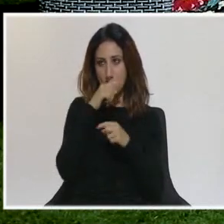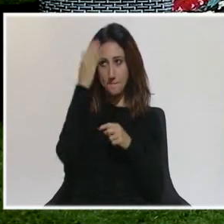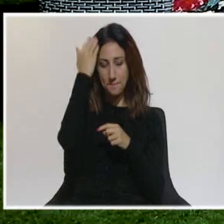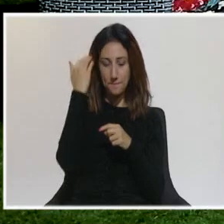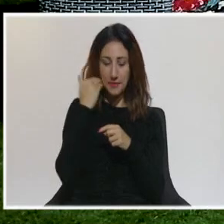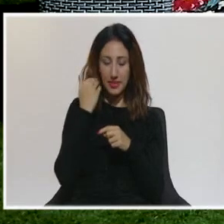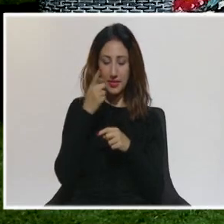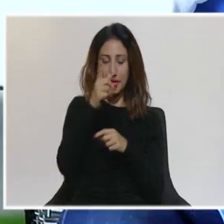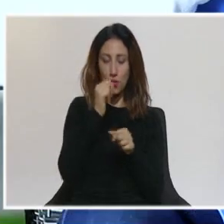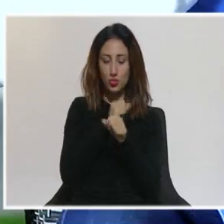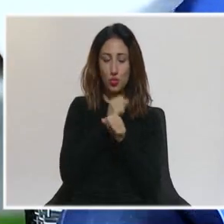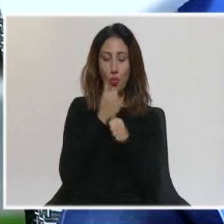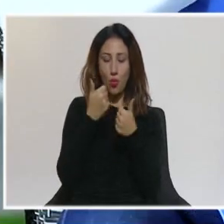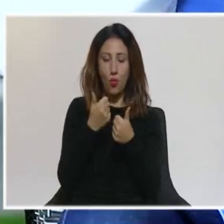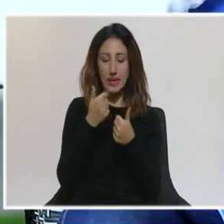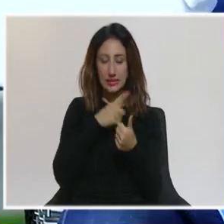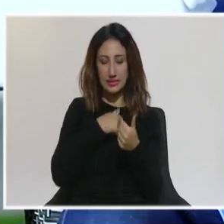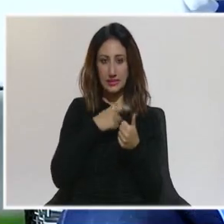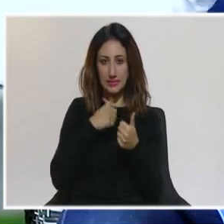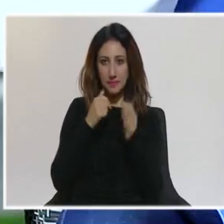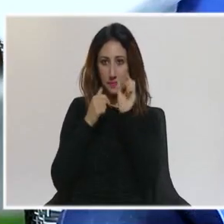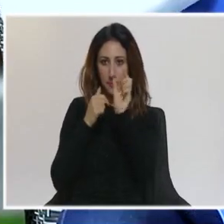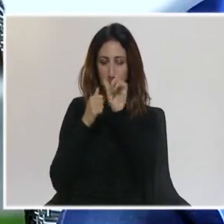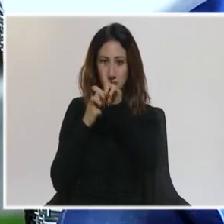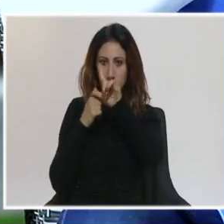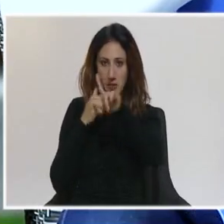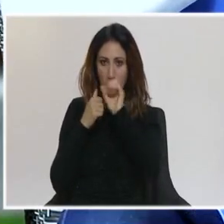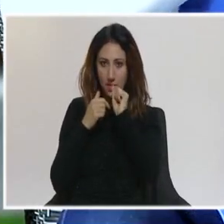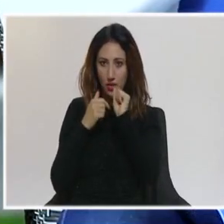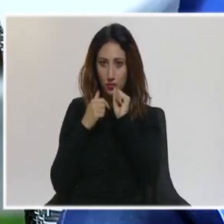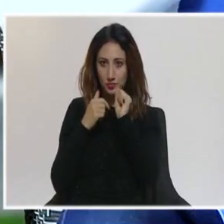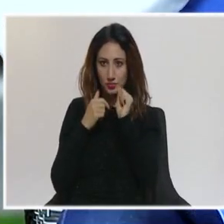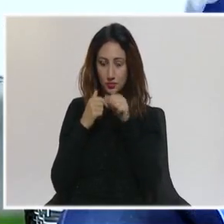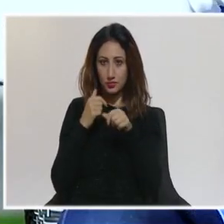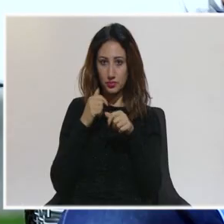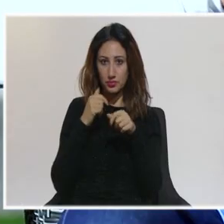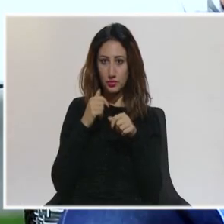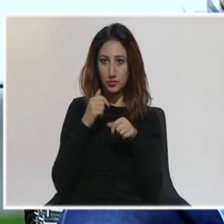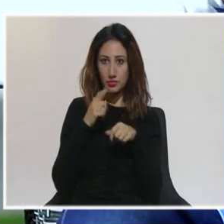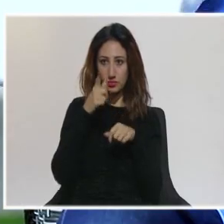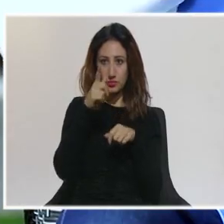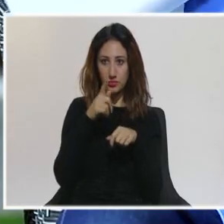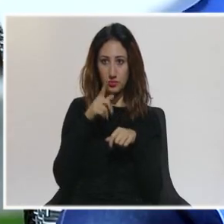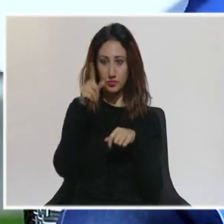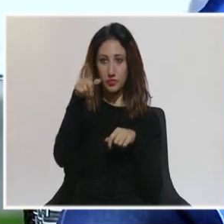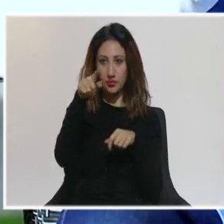فيه يعني هم حابينه قوي رغم انه ما بيخافوا يتفرجوا عليه عشان رعب وكده